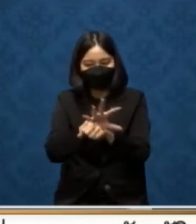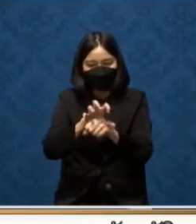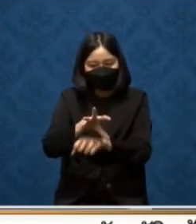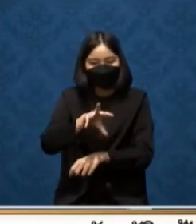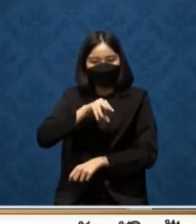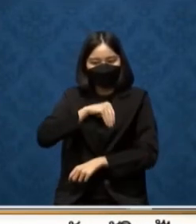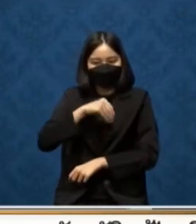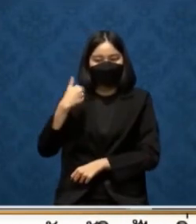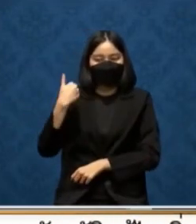ามาเกยวควางดวยหอไม่ขอบคุมาก